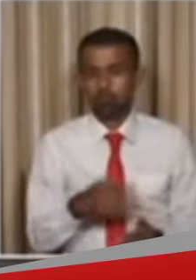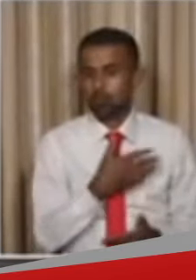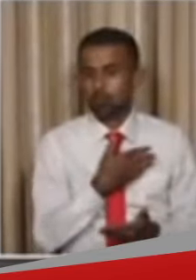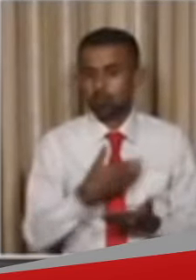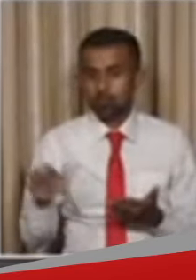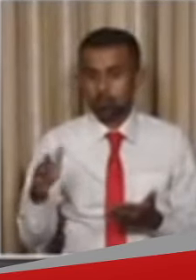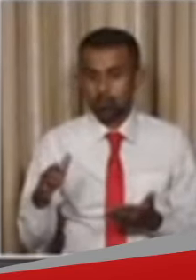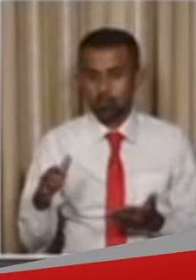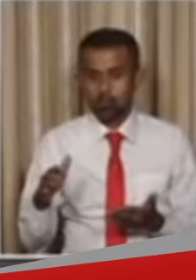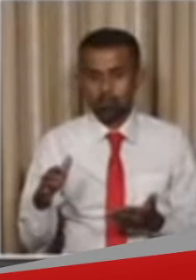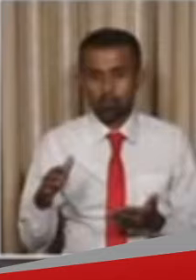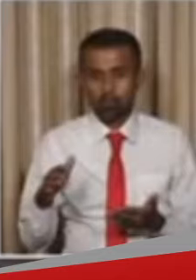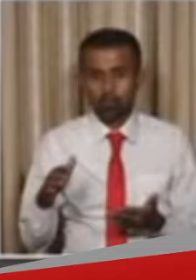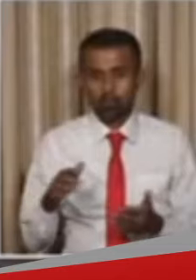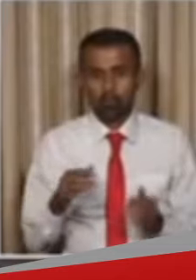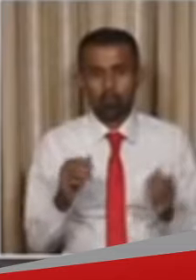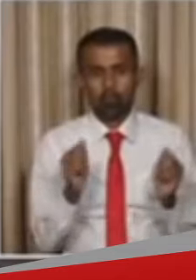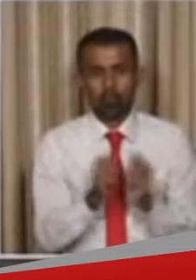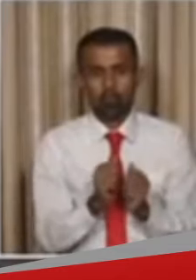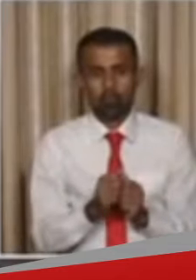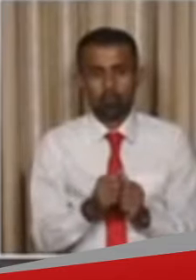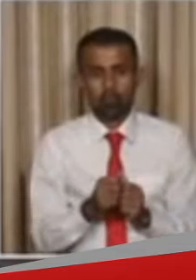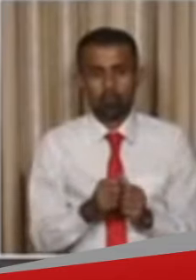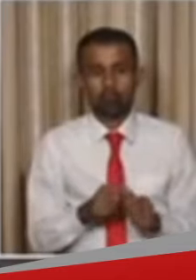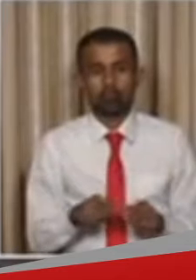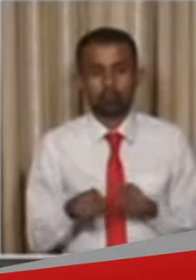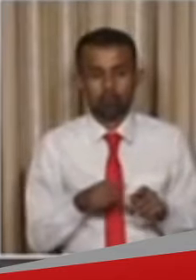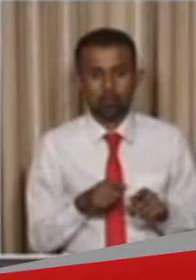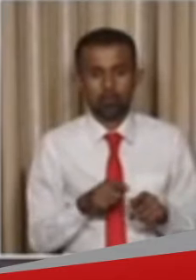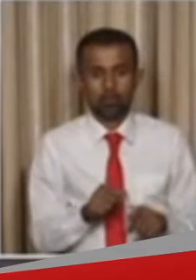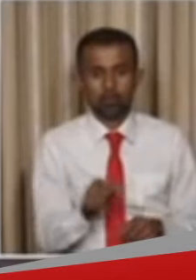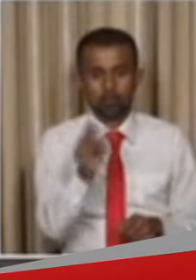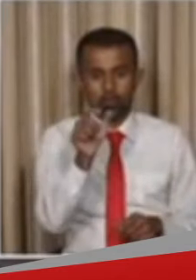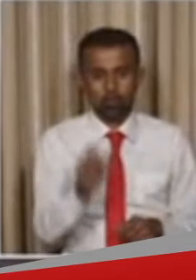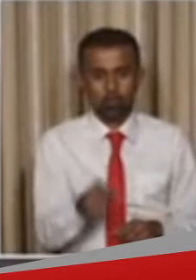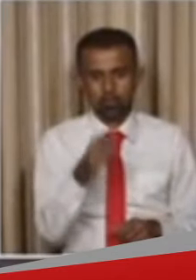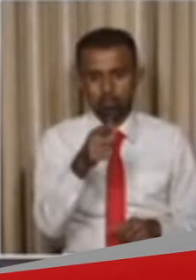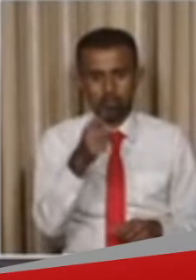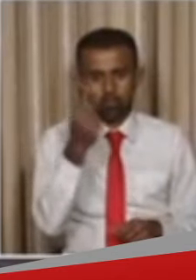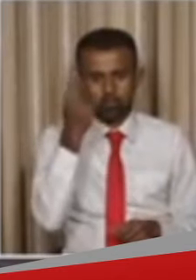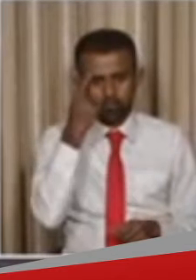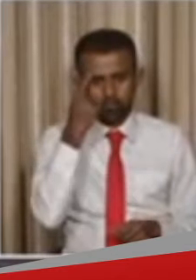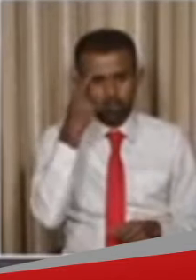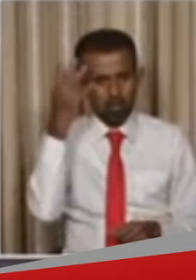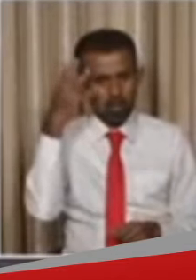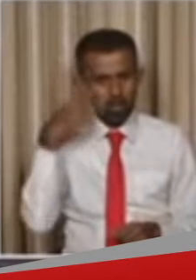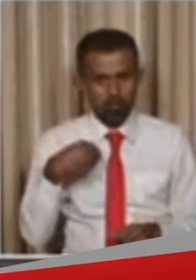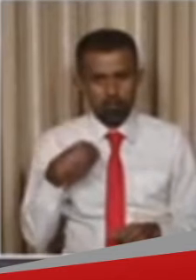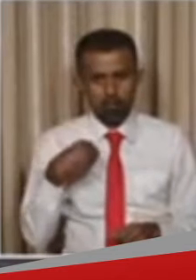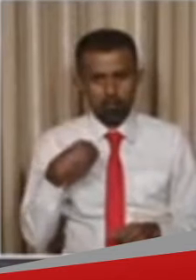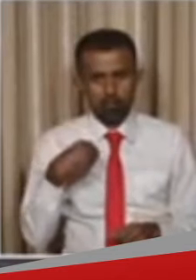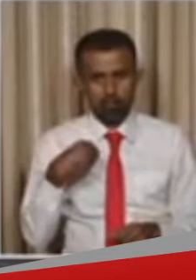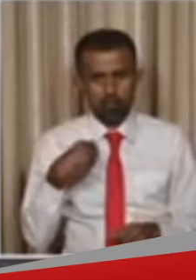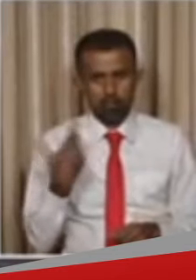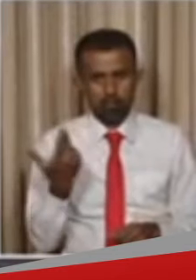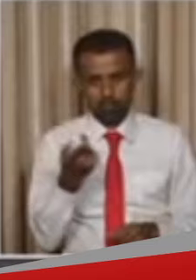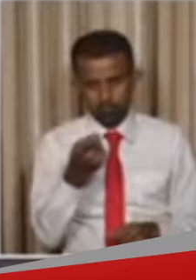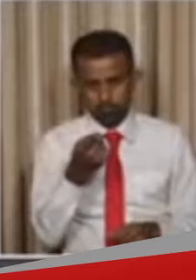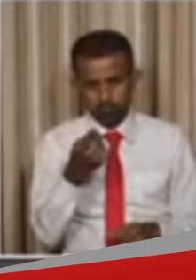කරන්න කටයුතු කරපු හැටි මගිතන්නේ ඔබතුමාට මතක අමතක නැතු